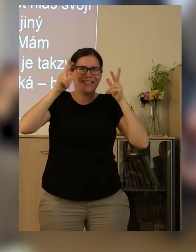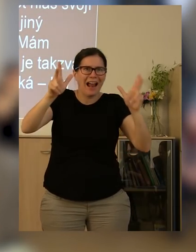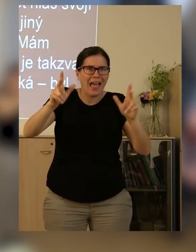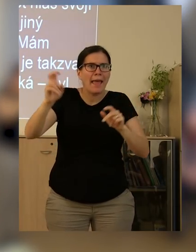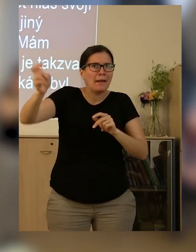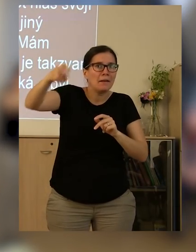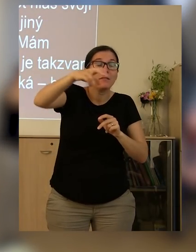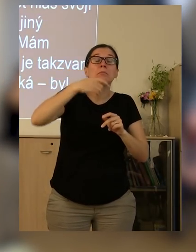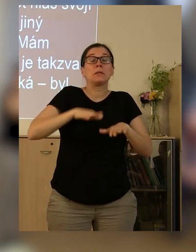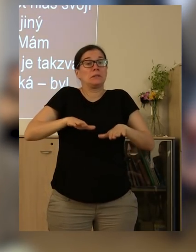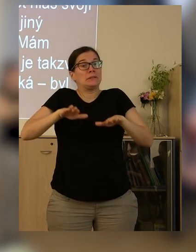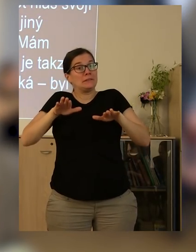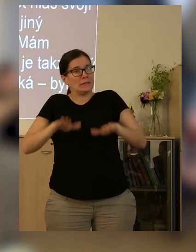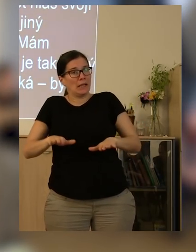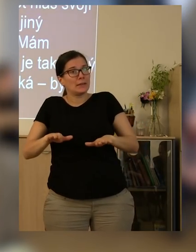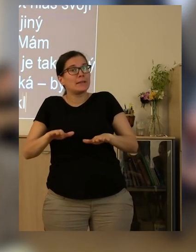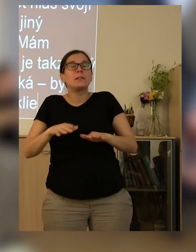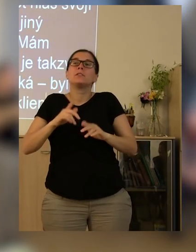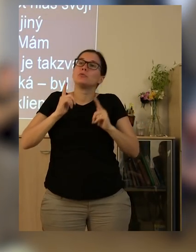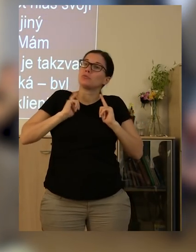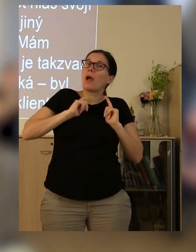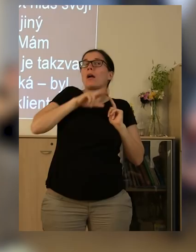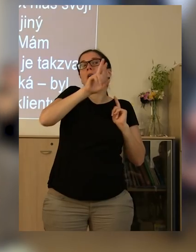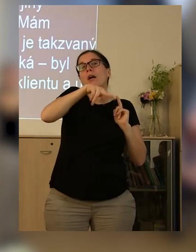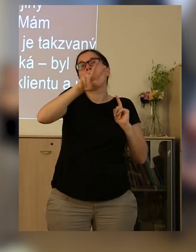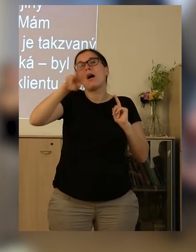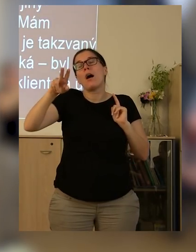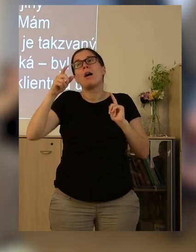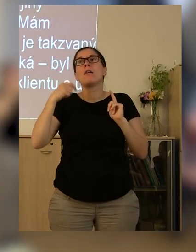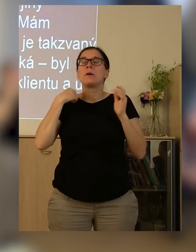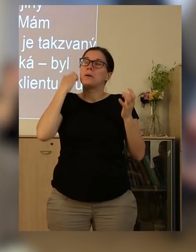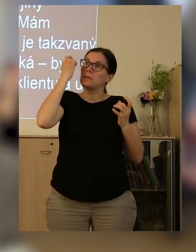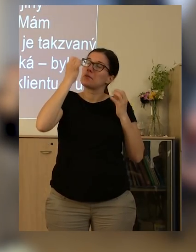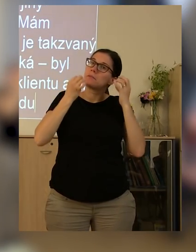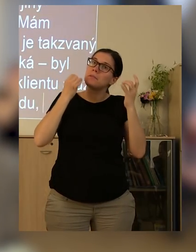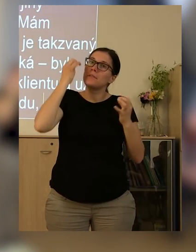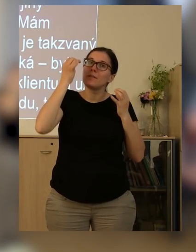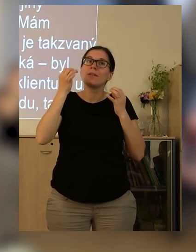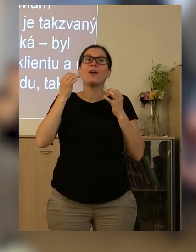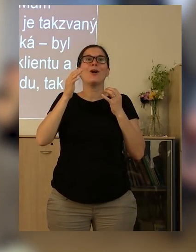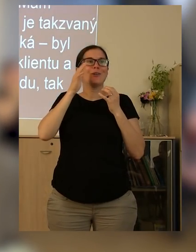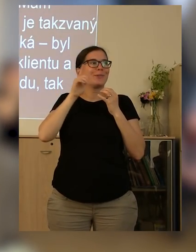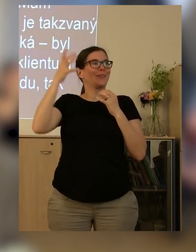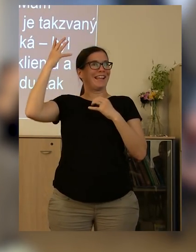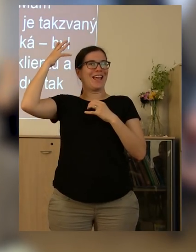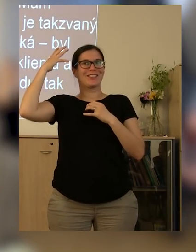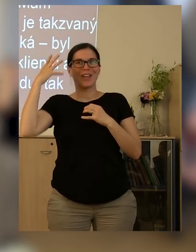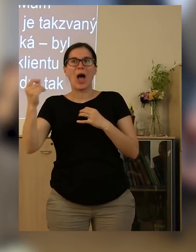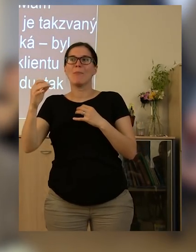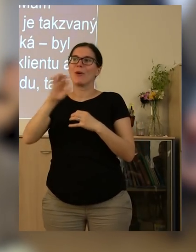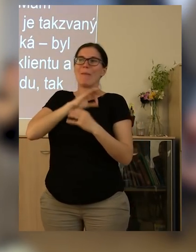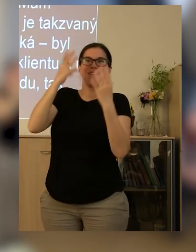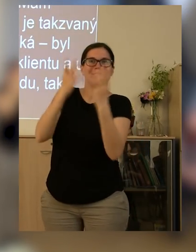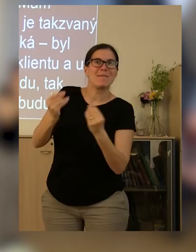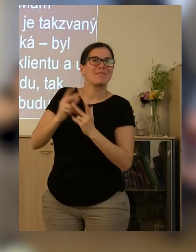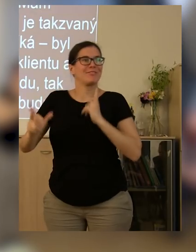a už jak jsem tam seděl, na tom posedu, tak jsem si říkal, jak o tom budu vyprávět svým kamarádům.